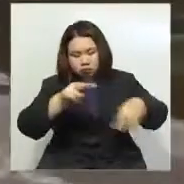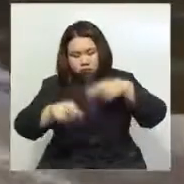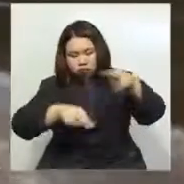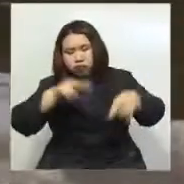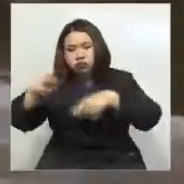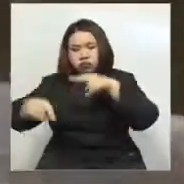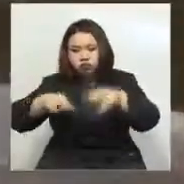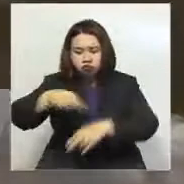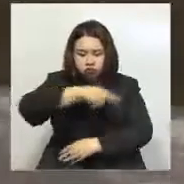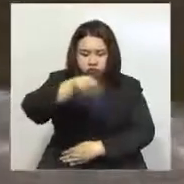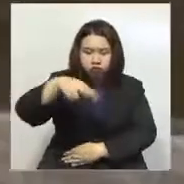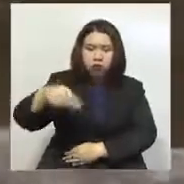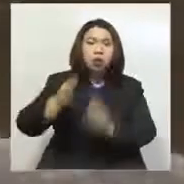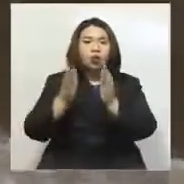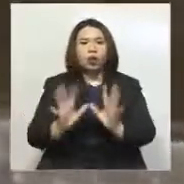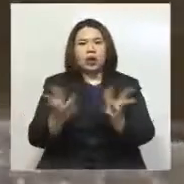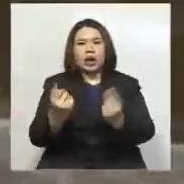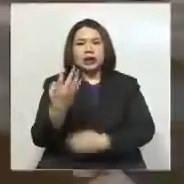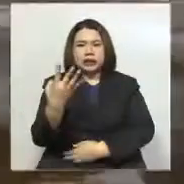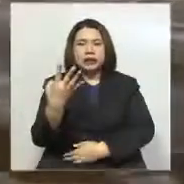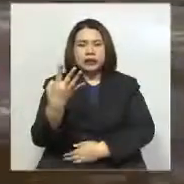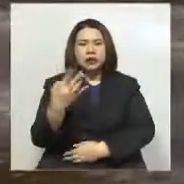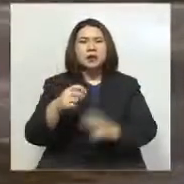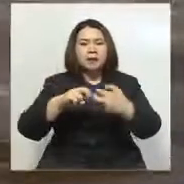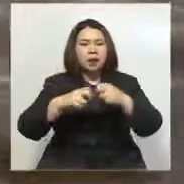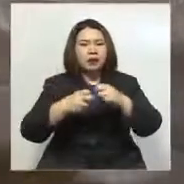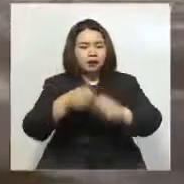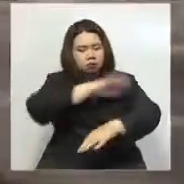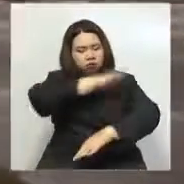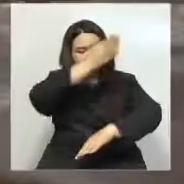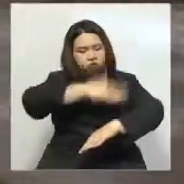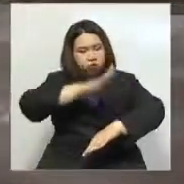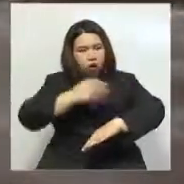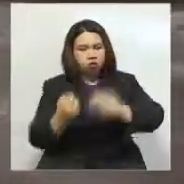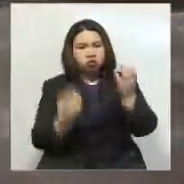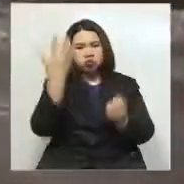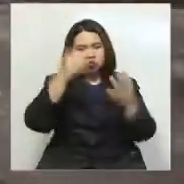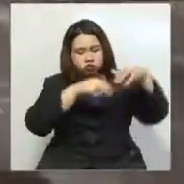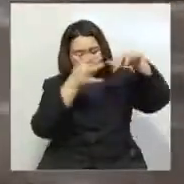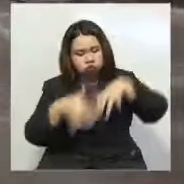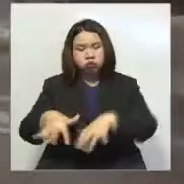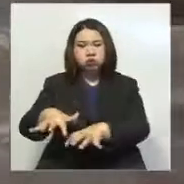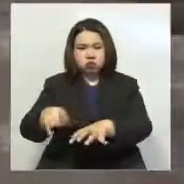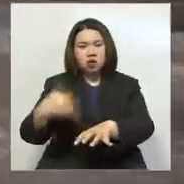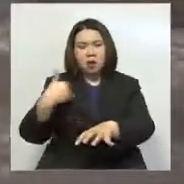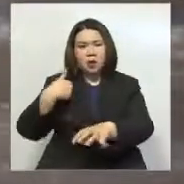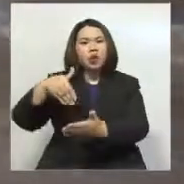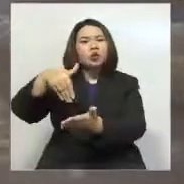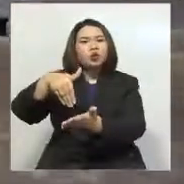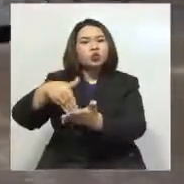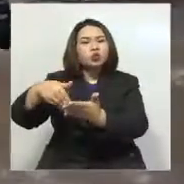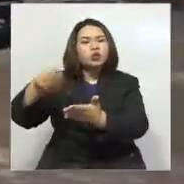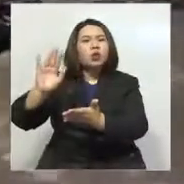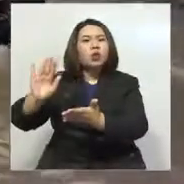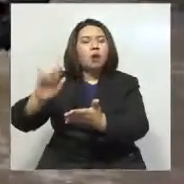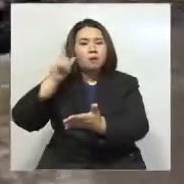ำเรือออกเดินทางค้นหาผู้สูญหายอีก4คนจากเหตุน้ำป่าหลากแล้วก็ดินสไลด์ที่ศูนย์พักพิงผู้หนีภัยการสู้รบ